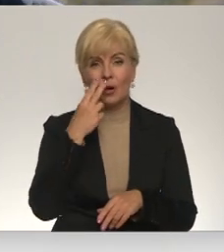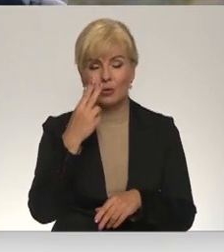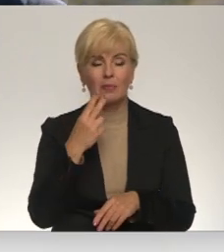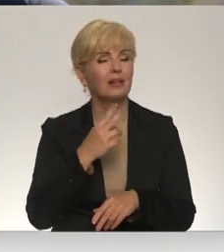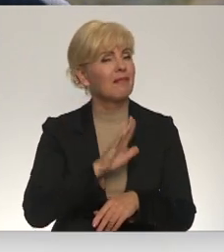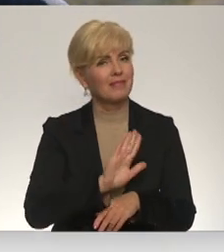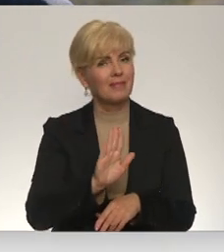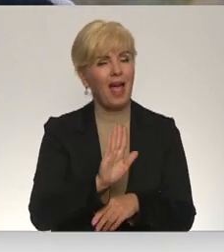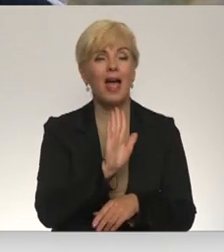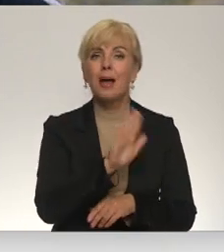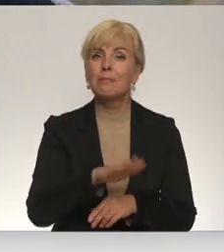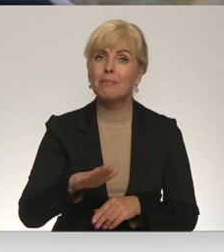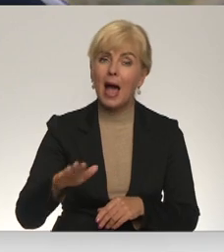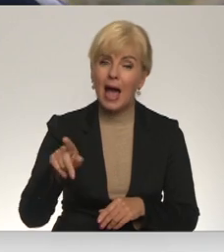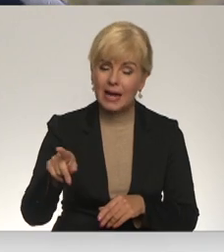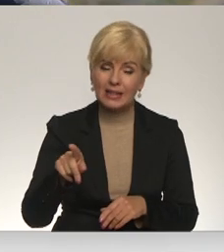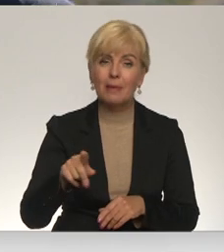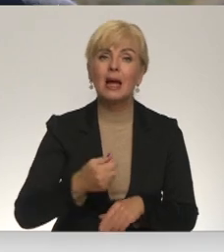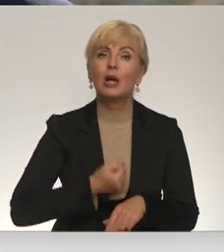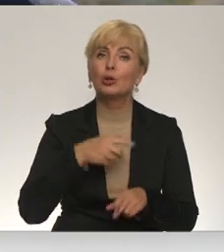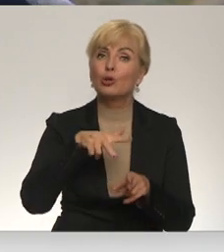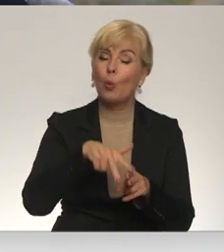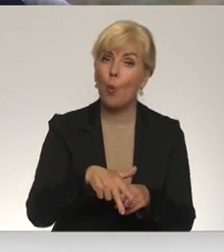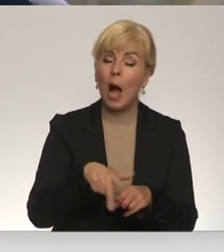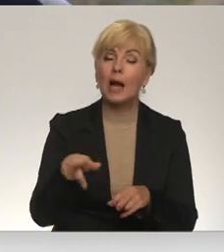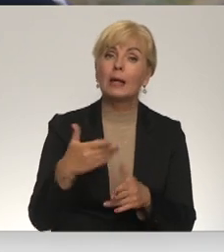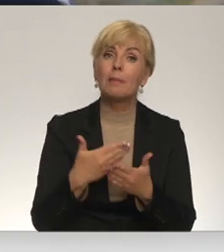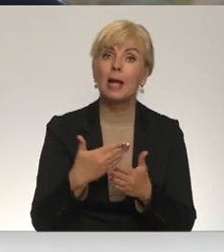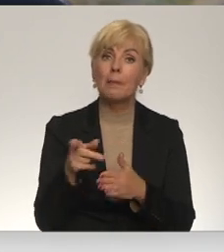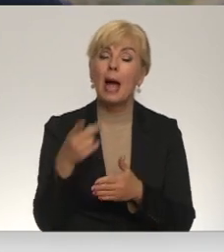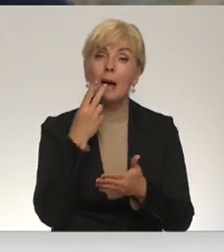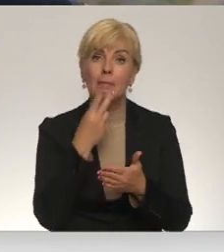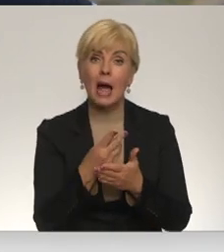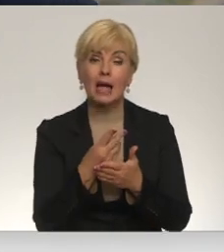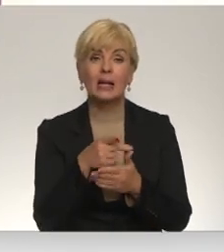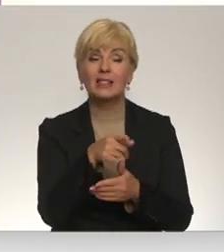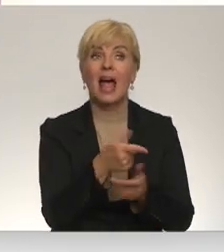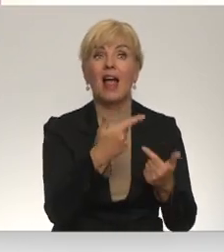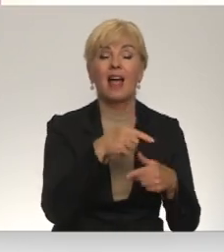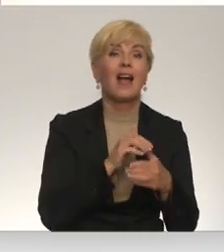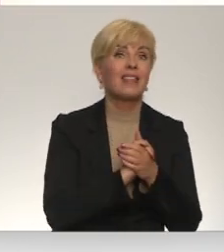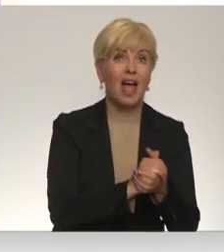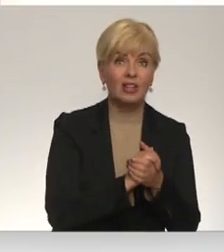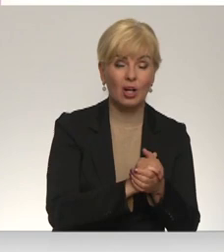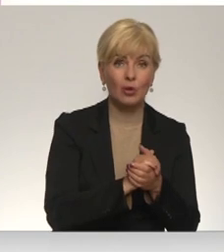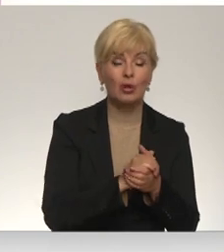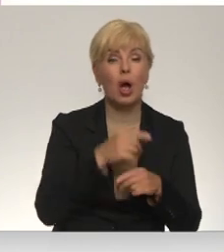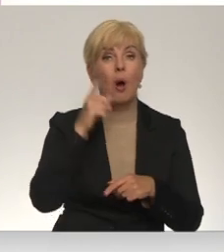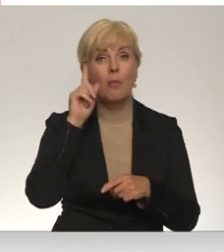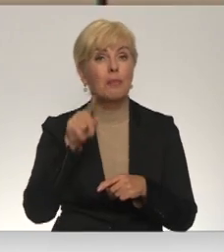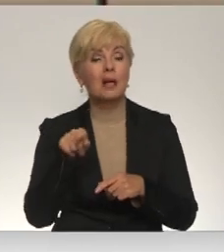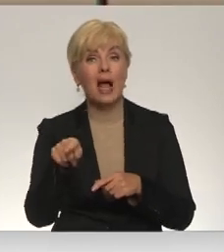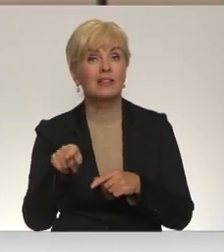tā, ka viņiem ir tā, to, ko sauc par attīstības logiem. Un ja viņš tajā laikā, kad tas ir paredzēts, nedraudzējās, tad viņam tās prasmes arī īsti